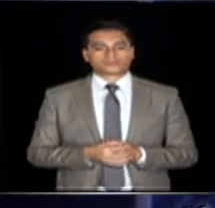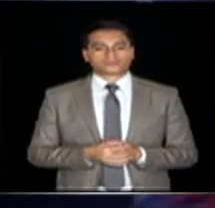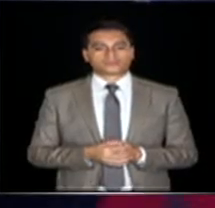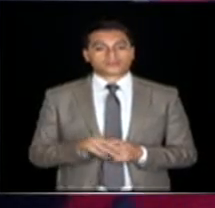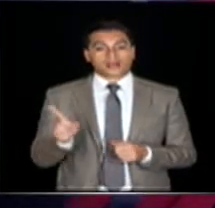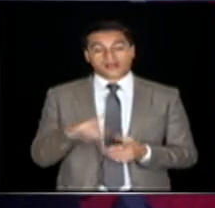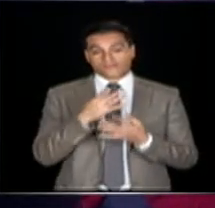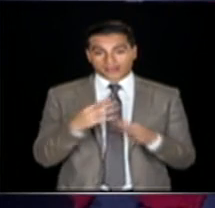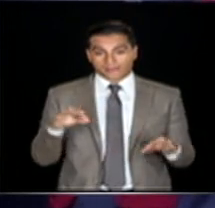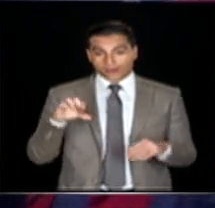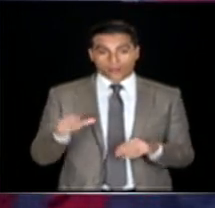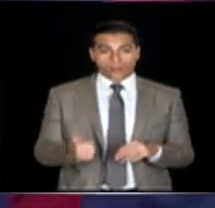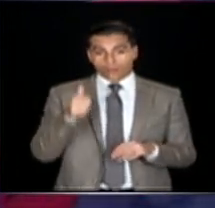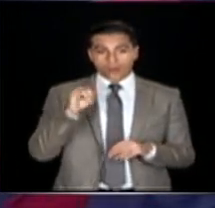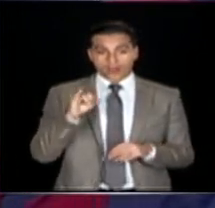لفه كامله يا وقام.